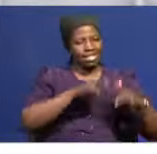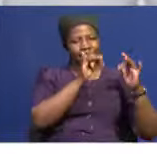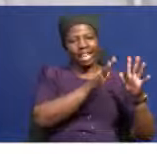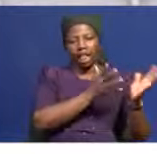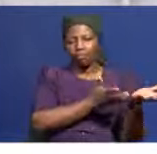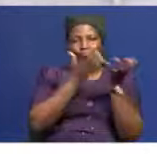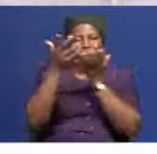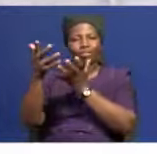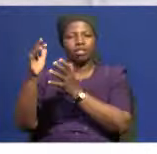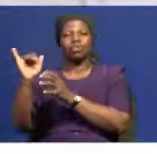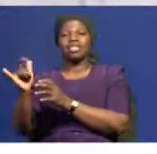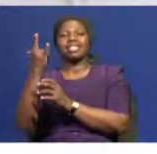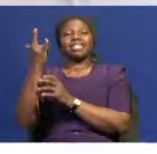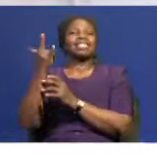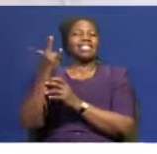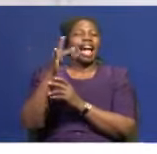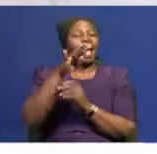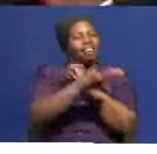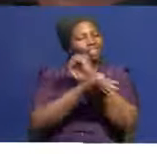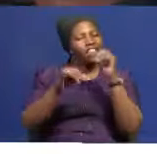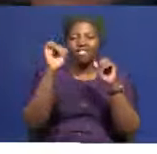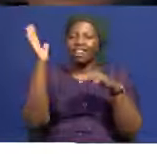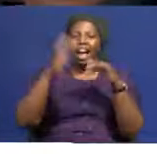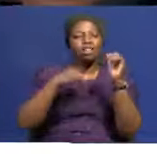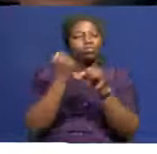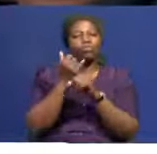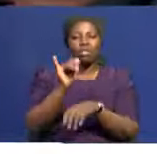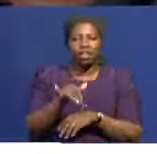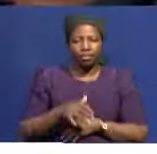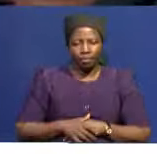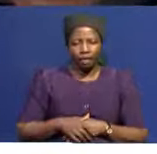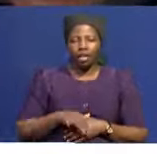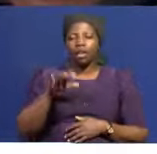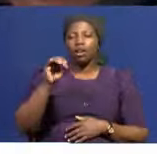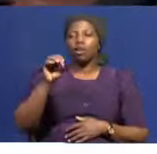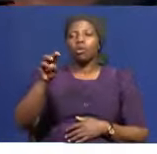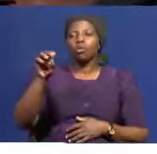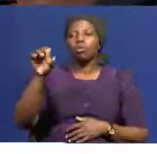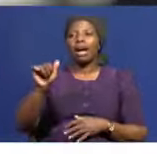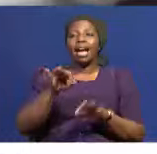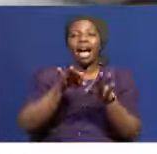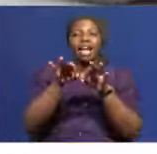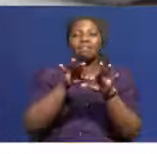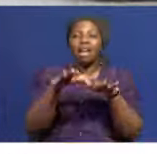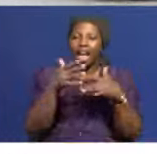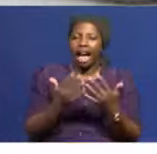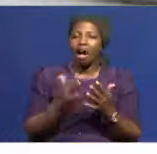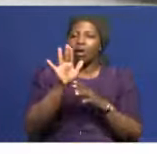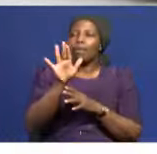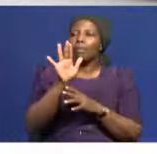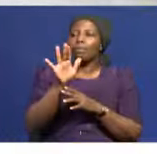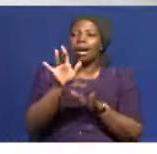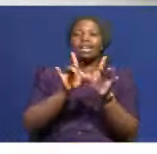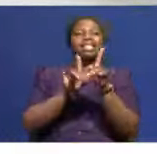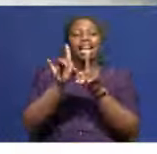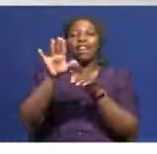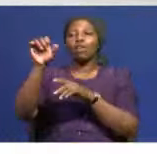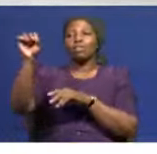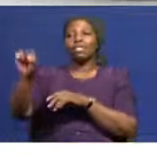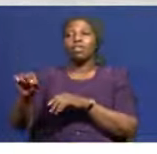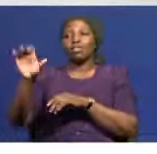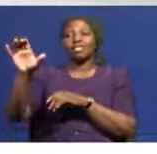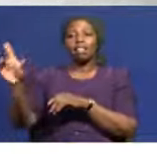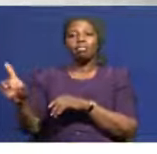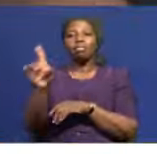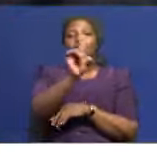Mwizi hawezi leta bag. Toka hapo mpaka hapa. Ouma anasimulia jinsi safari yake kutoka mtaa wa South C